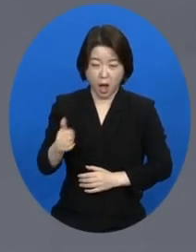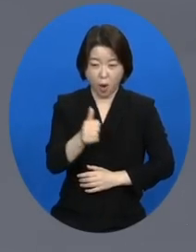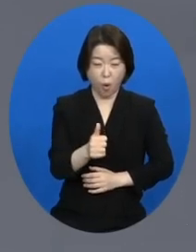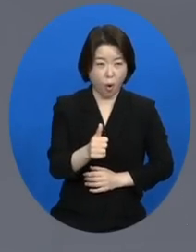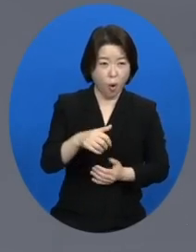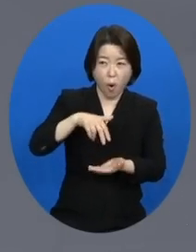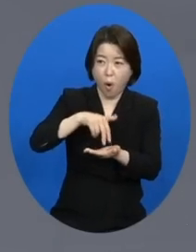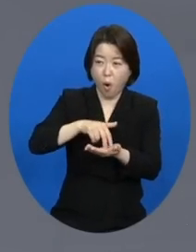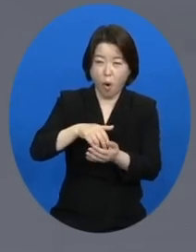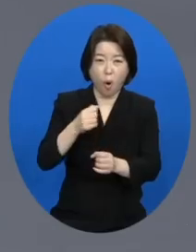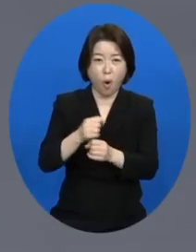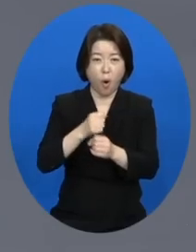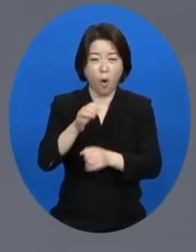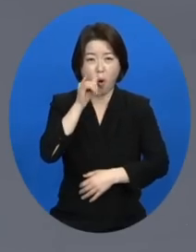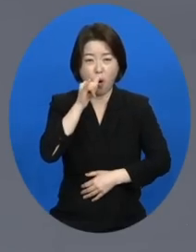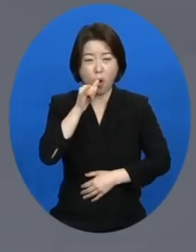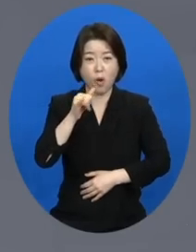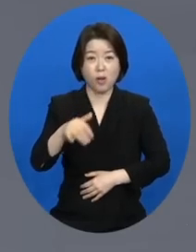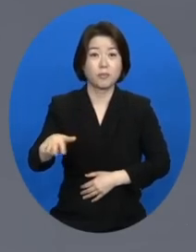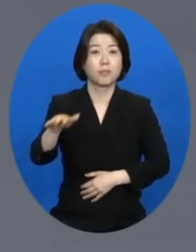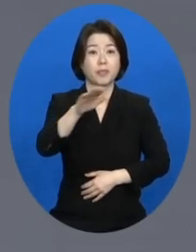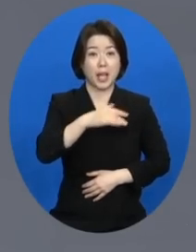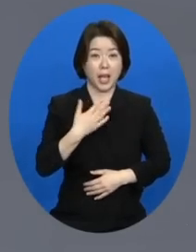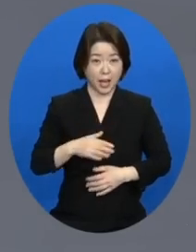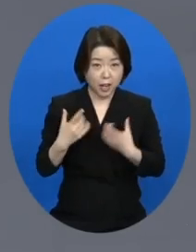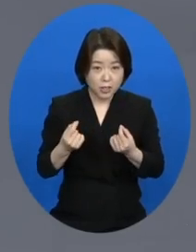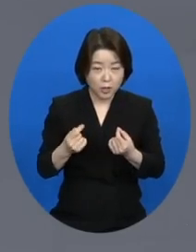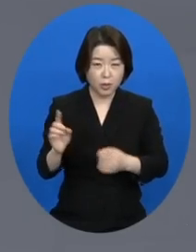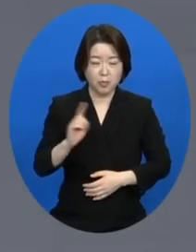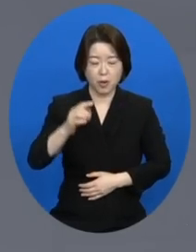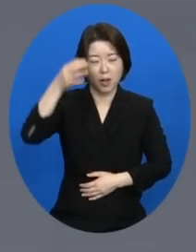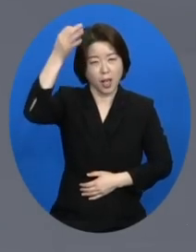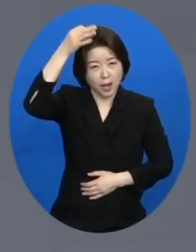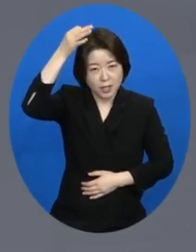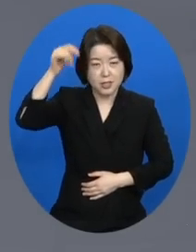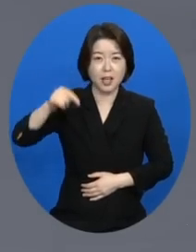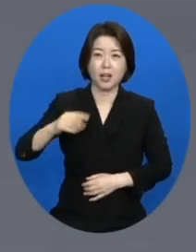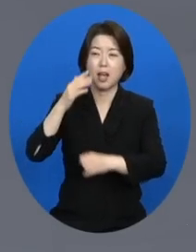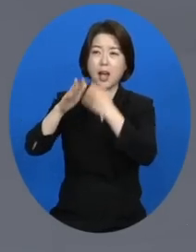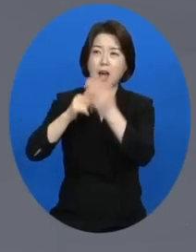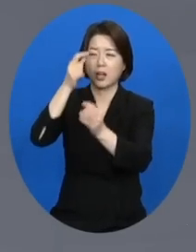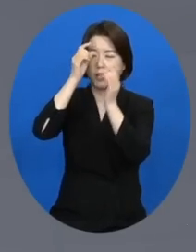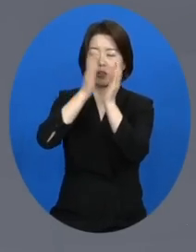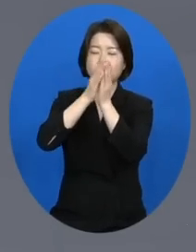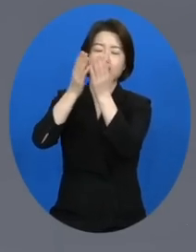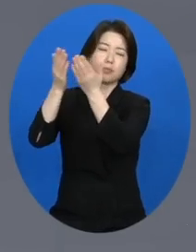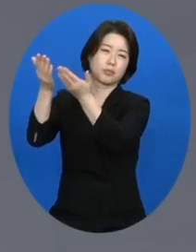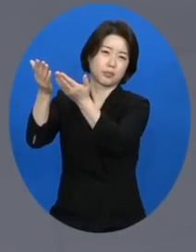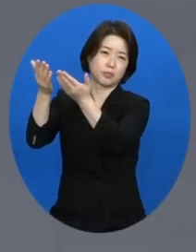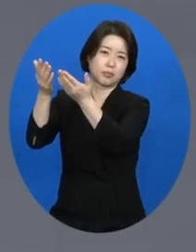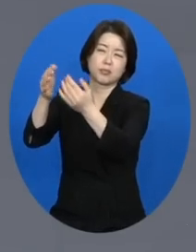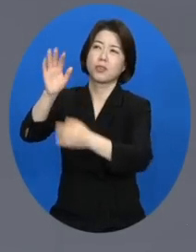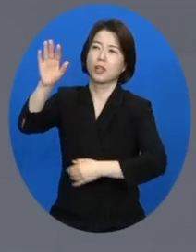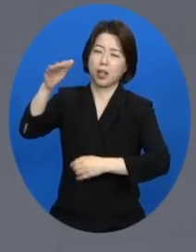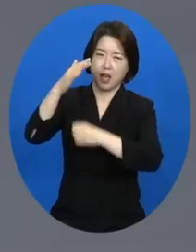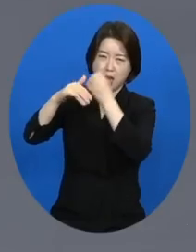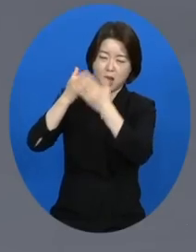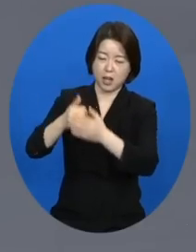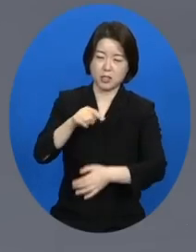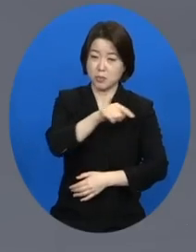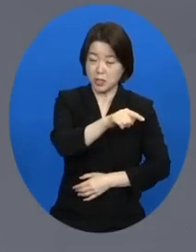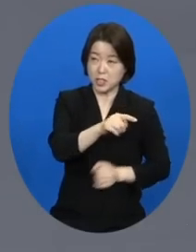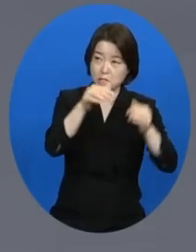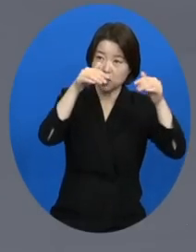하냐 이거죠. 여러분 다 아시다시피 엘리사가 하나님께 기도하잖아요. 하나님 이 종의